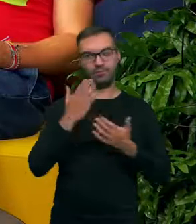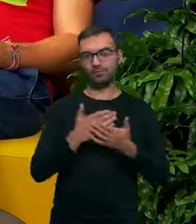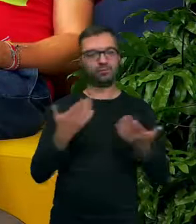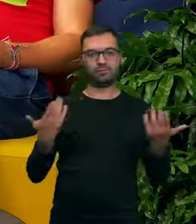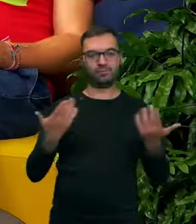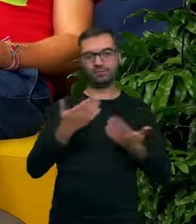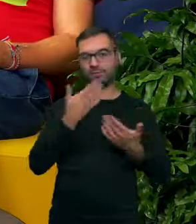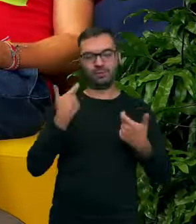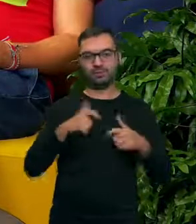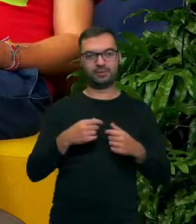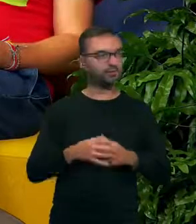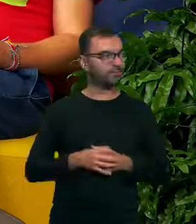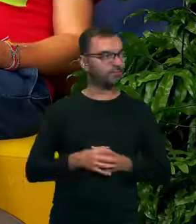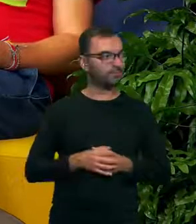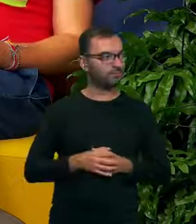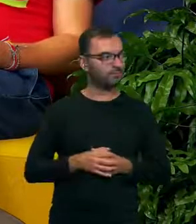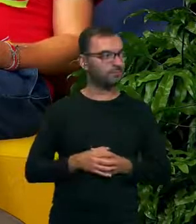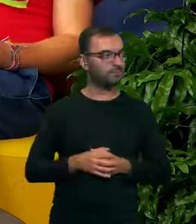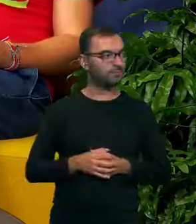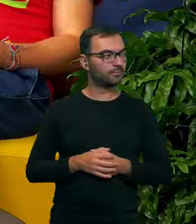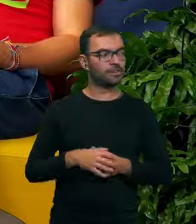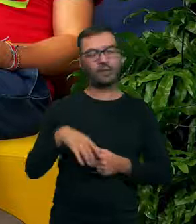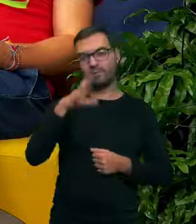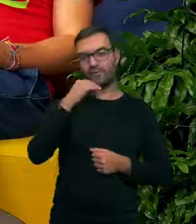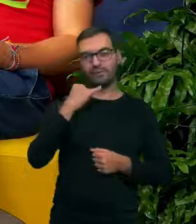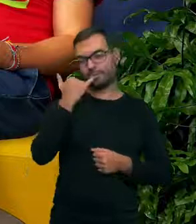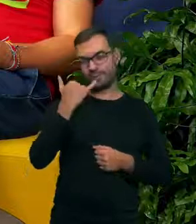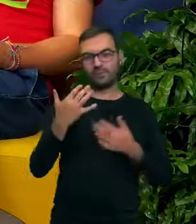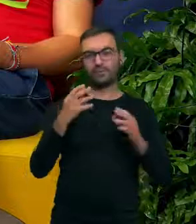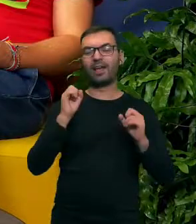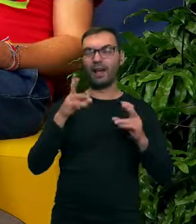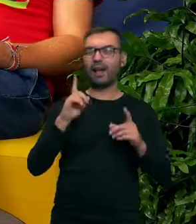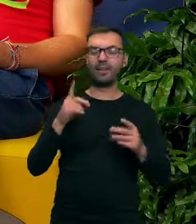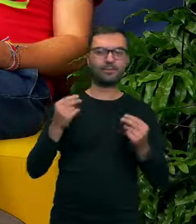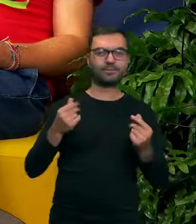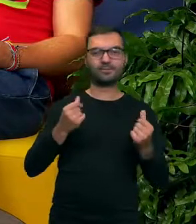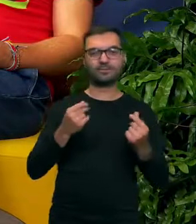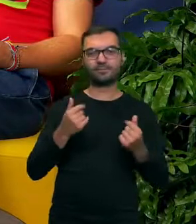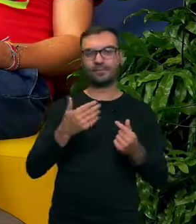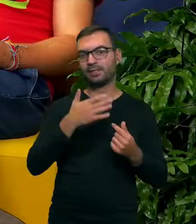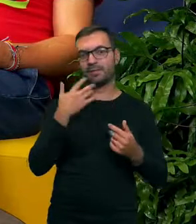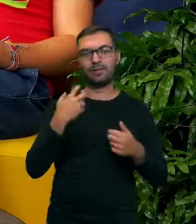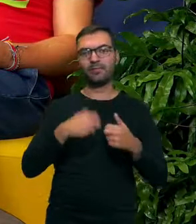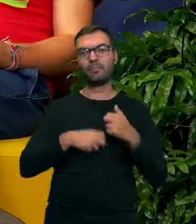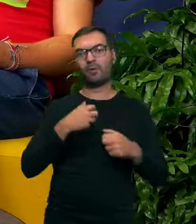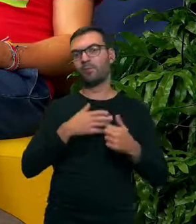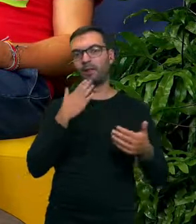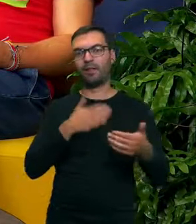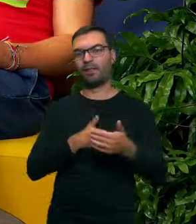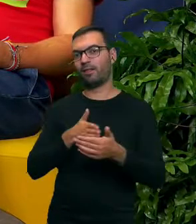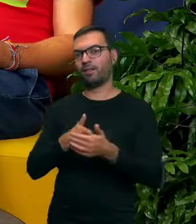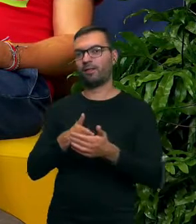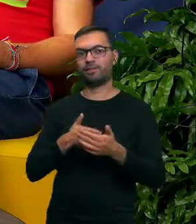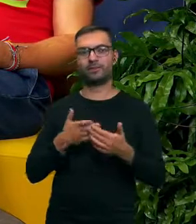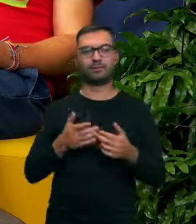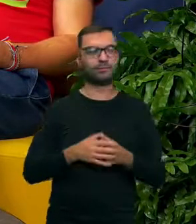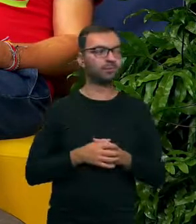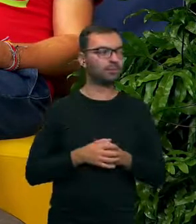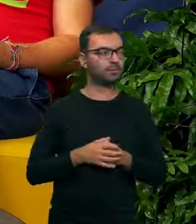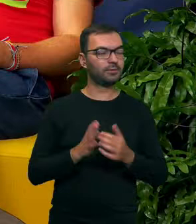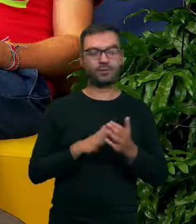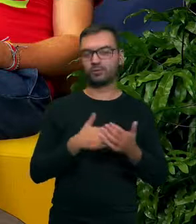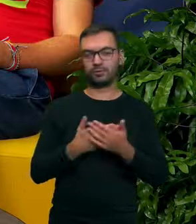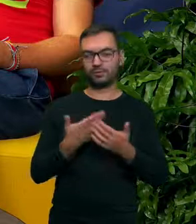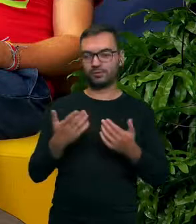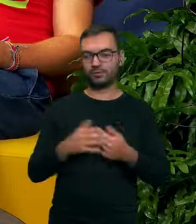to jest jakby, nie, wydaje się niezwykle proste, ale jakby nie ma tego oporu, powiem dla